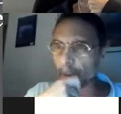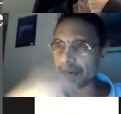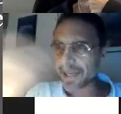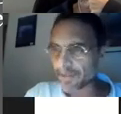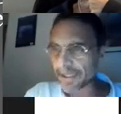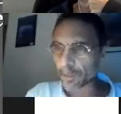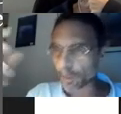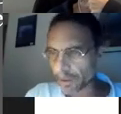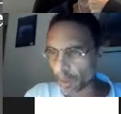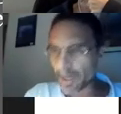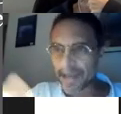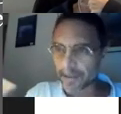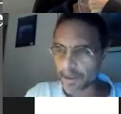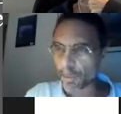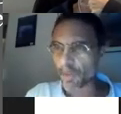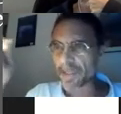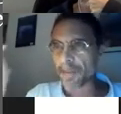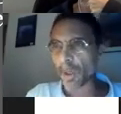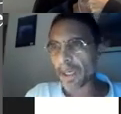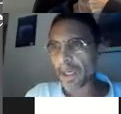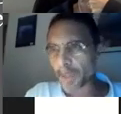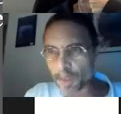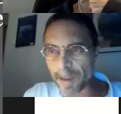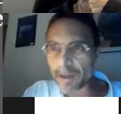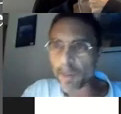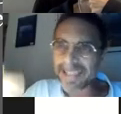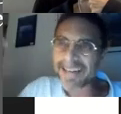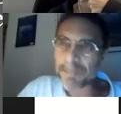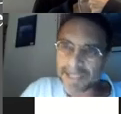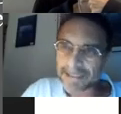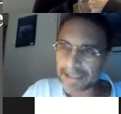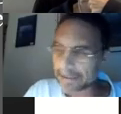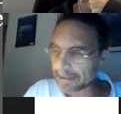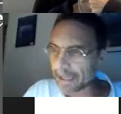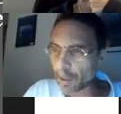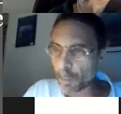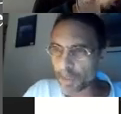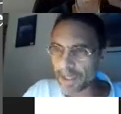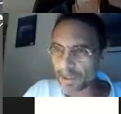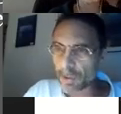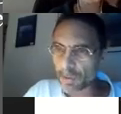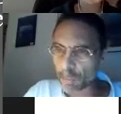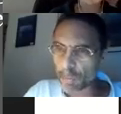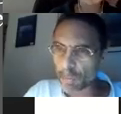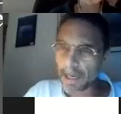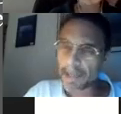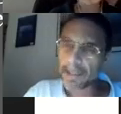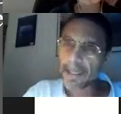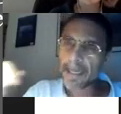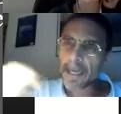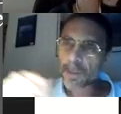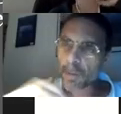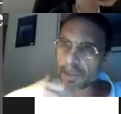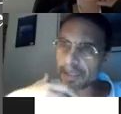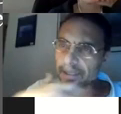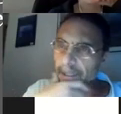in particolare, che è diventato, erroneamente, adesso poi lo vedremo, il principale, come dire, rappresentante della comunicazione istituzionale,